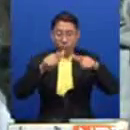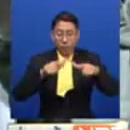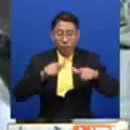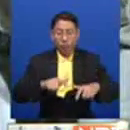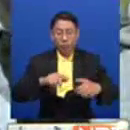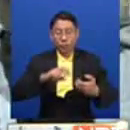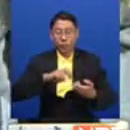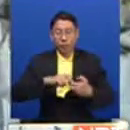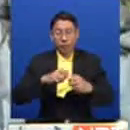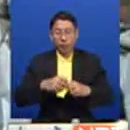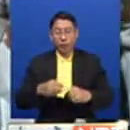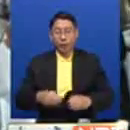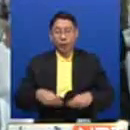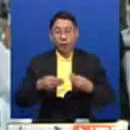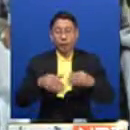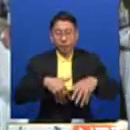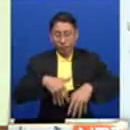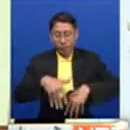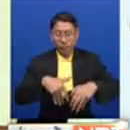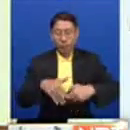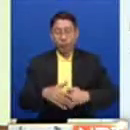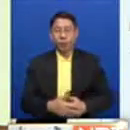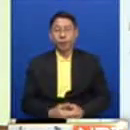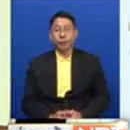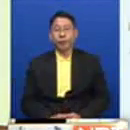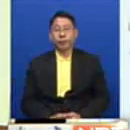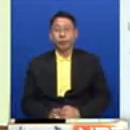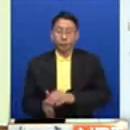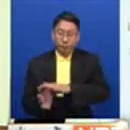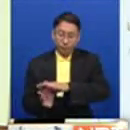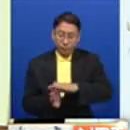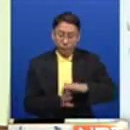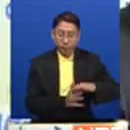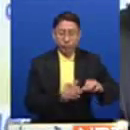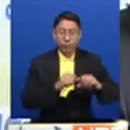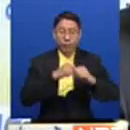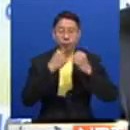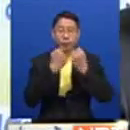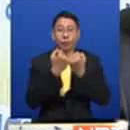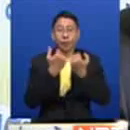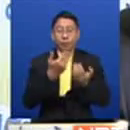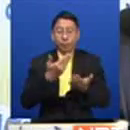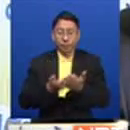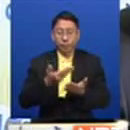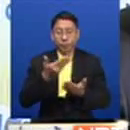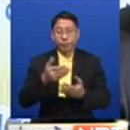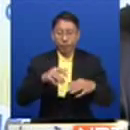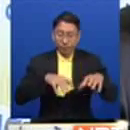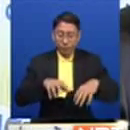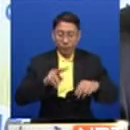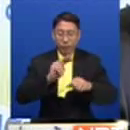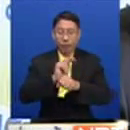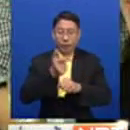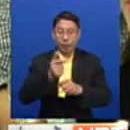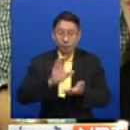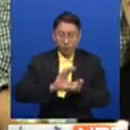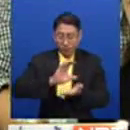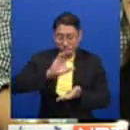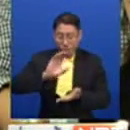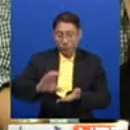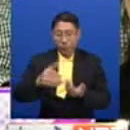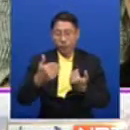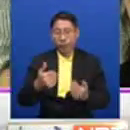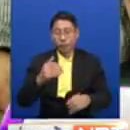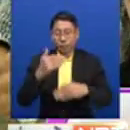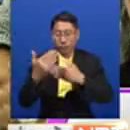ชีพให้กับประชาชนสมาคมบริษัทหลักทรัพย์ไทยจัดงานมหกรรมการลงทุนเพื่อเป็น